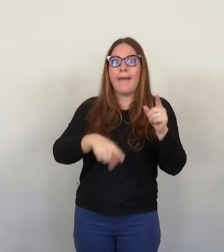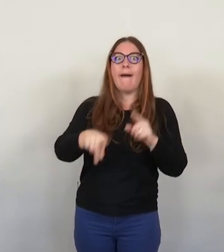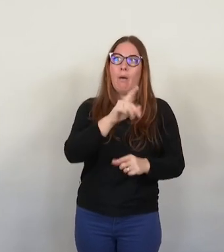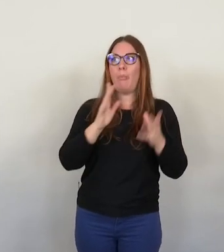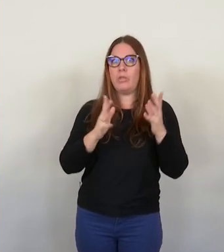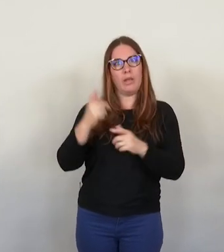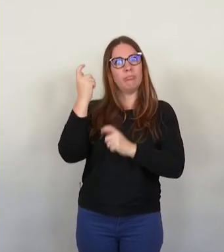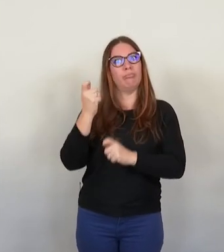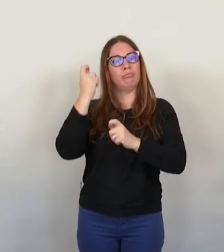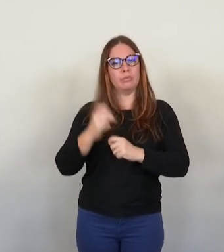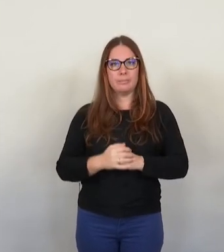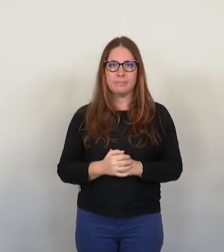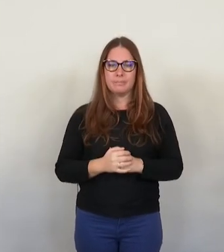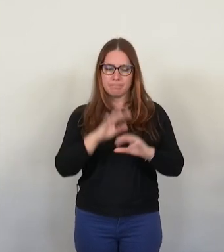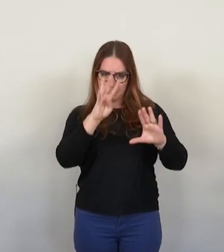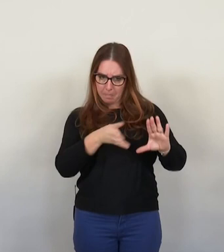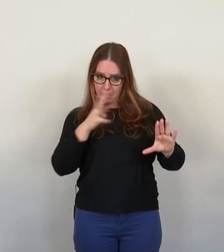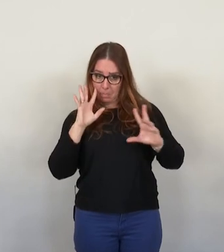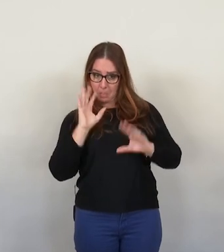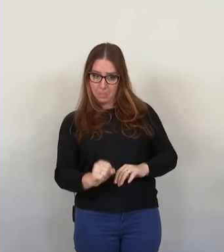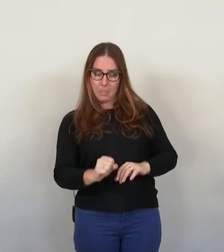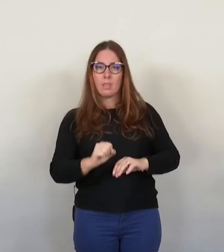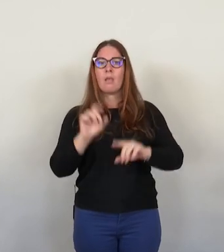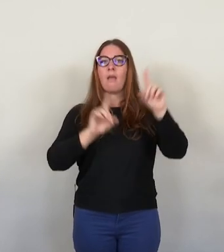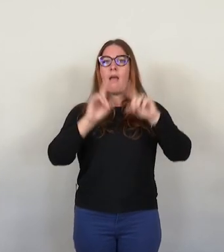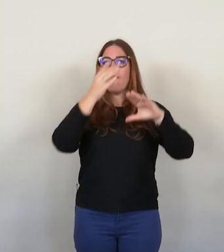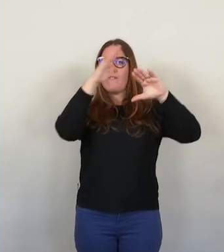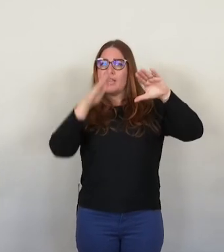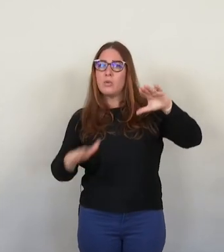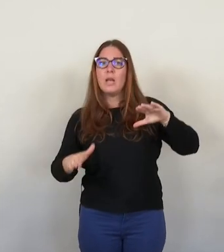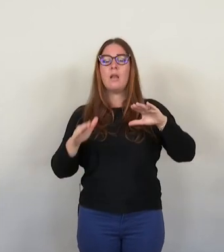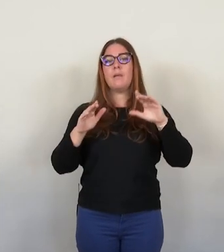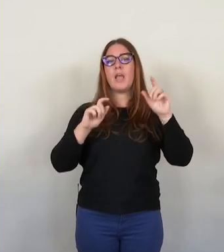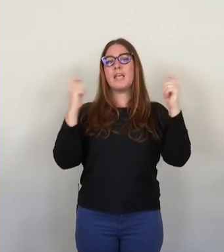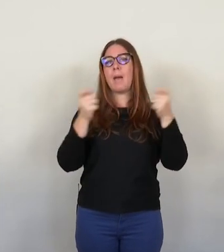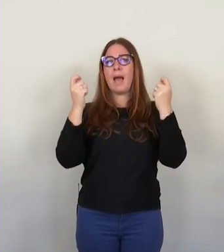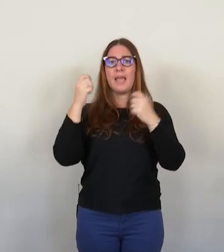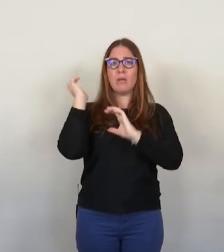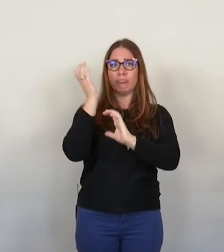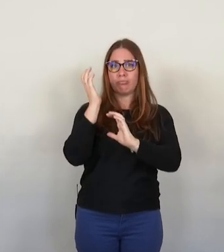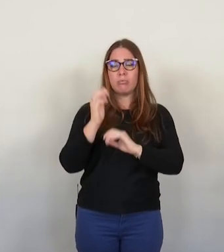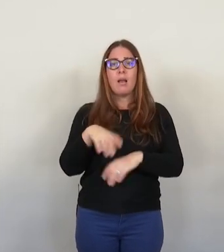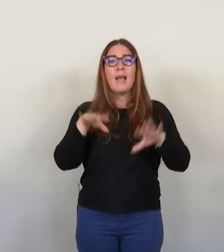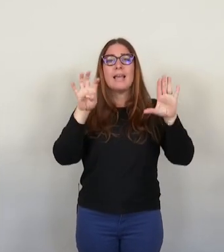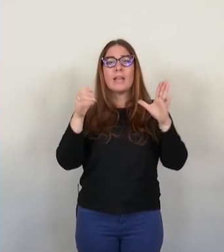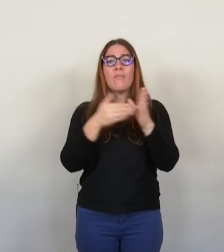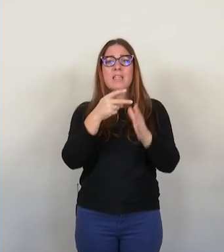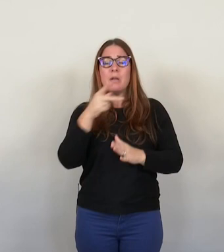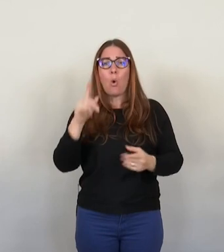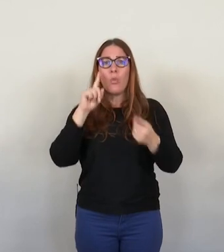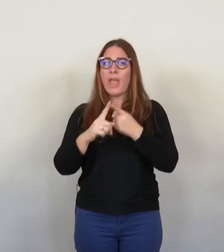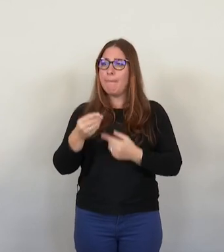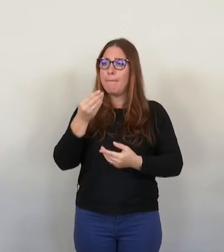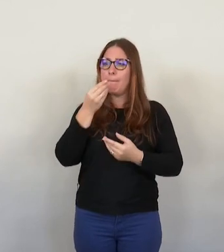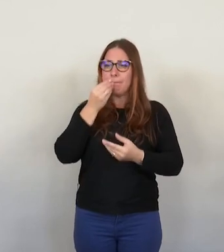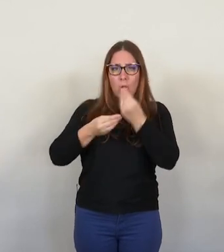ensuite constaté que les frais de restauration pour la fête des tuiles et le Cabaret Frappé s'élevaient à 90000 € alors